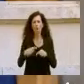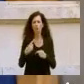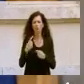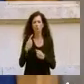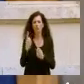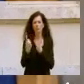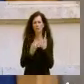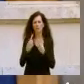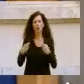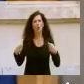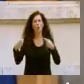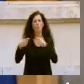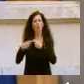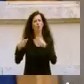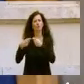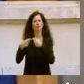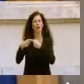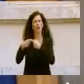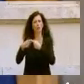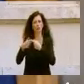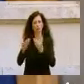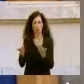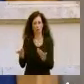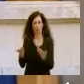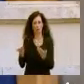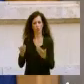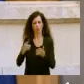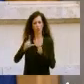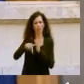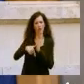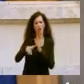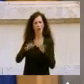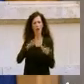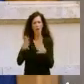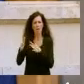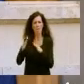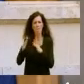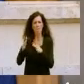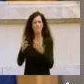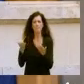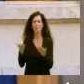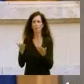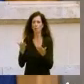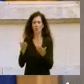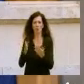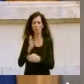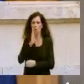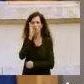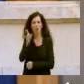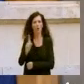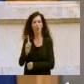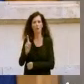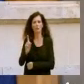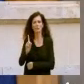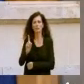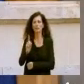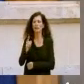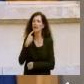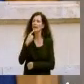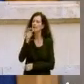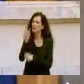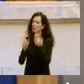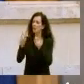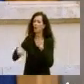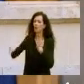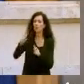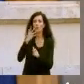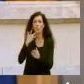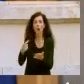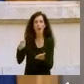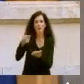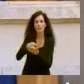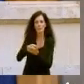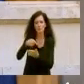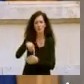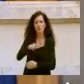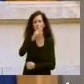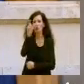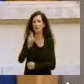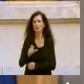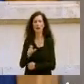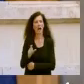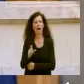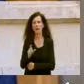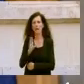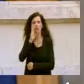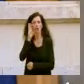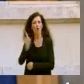sconsiglia investitori a venire in italia a impelagarsi in controversie